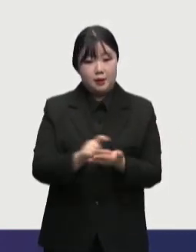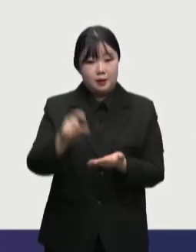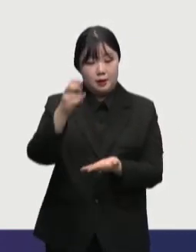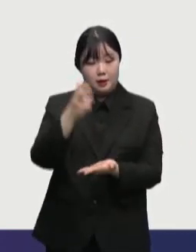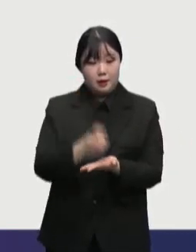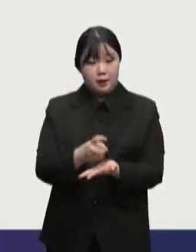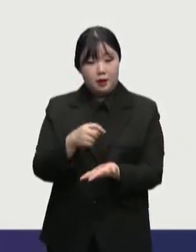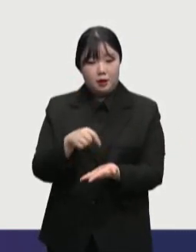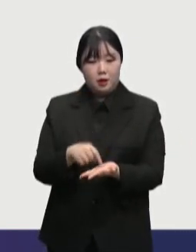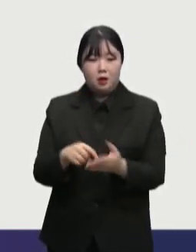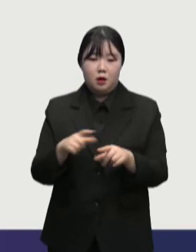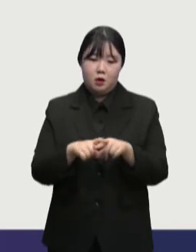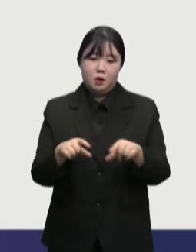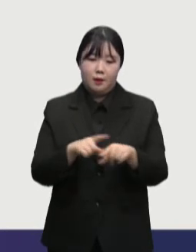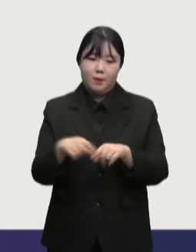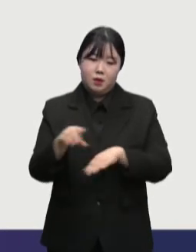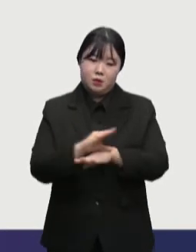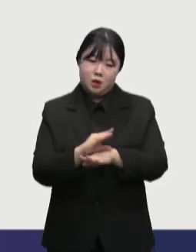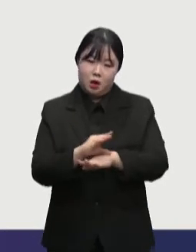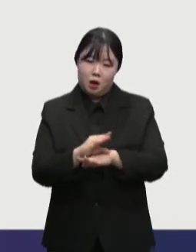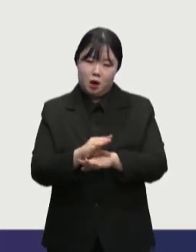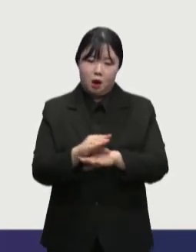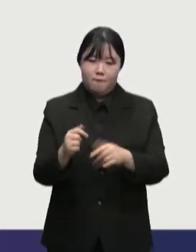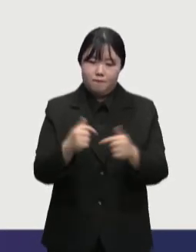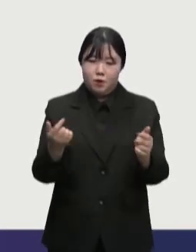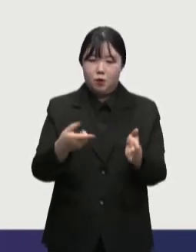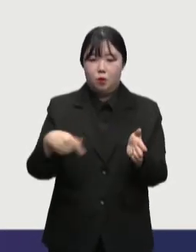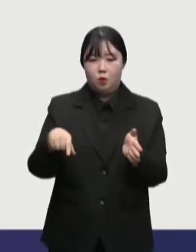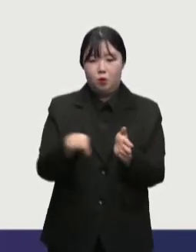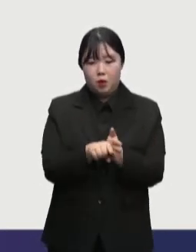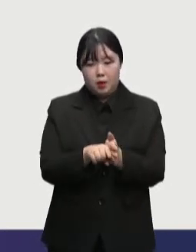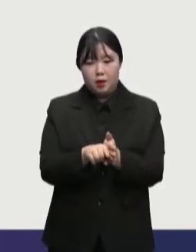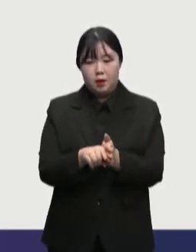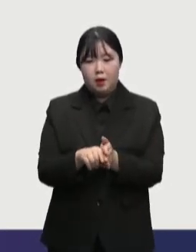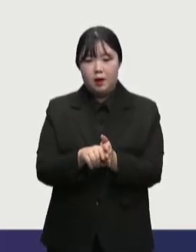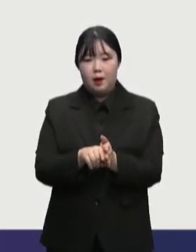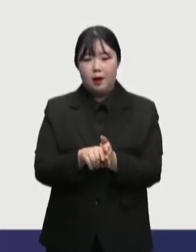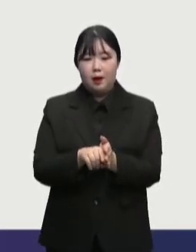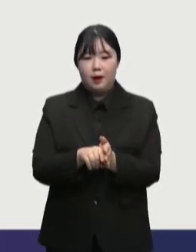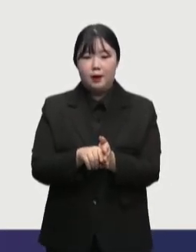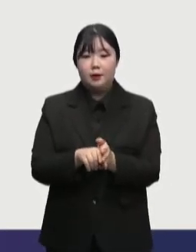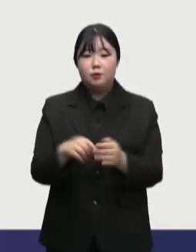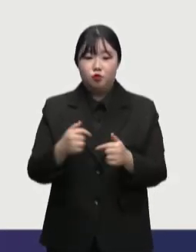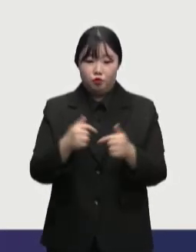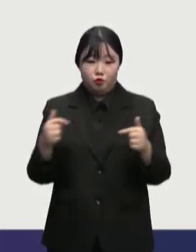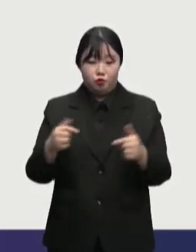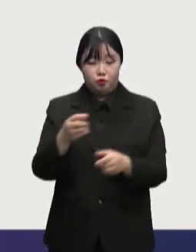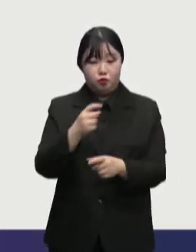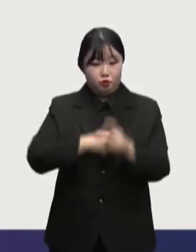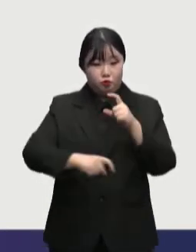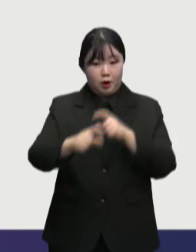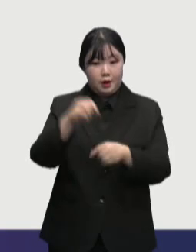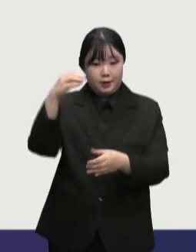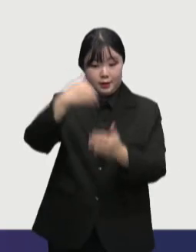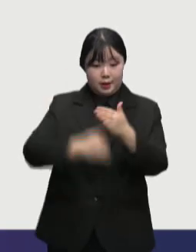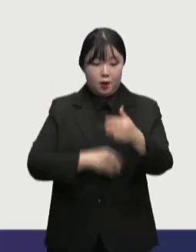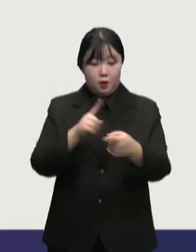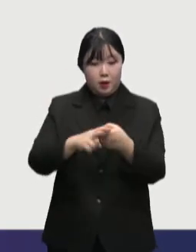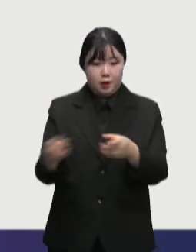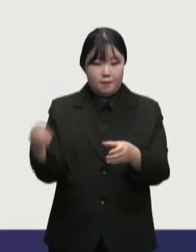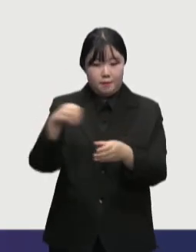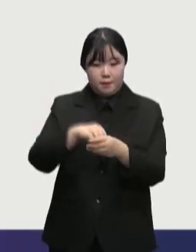일반 차량과의 형평성을 확보하기 위해 지역개발채권 매입 대상으로 추가하는 내용 등을 담고 있다고